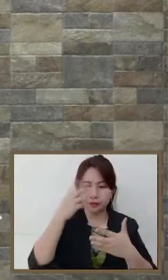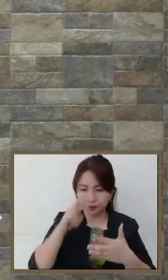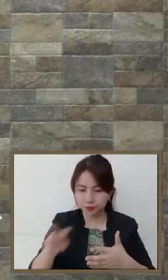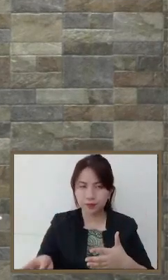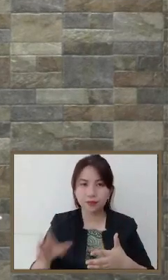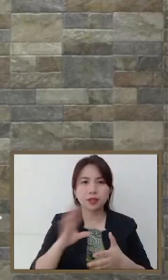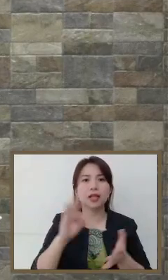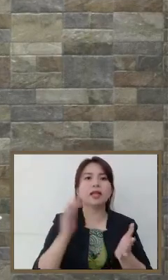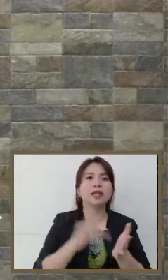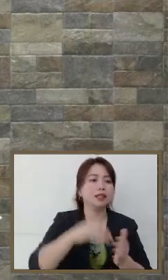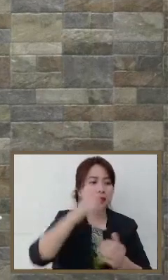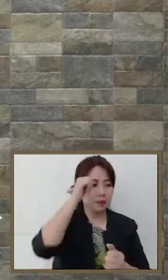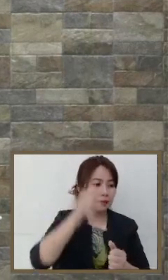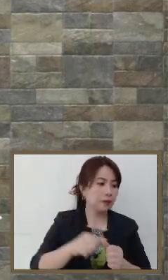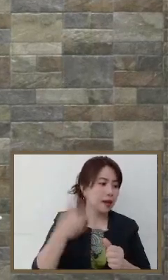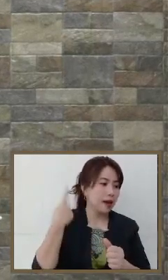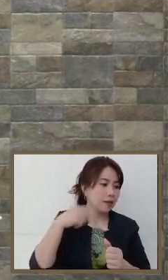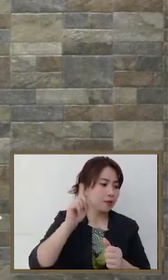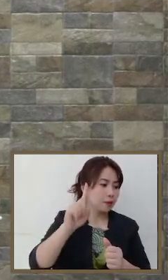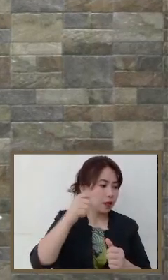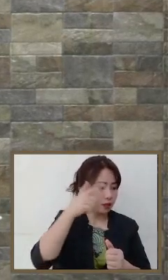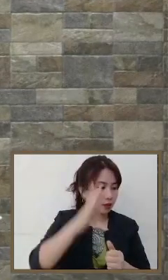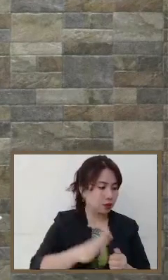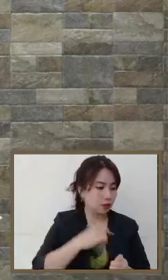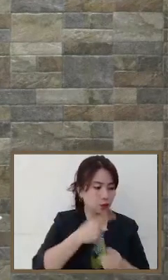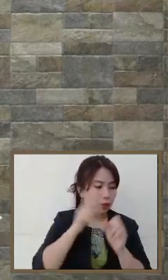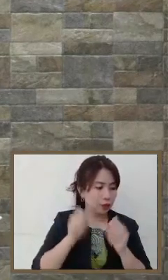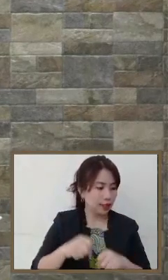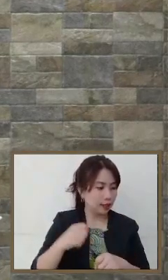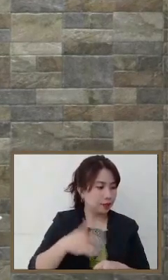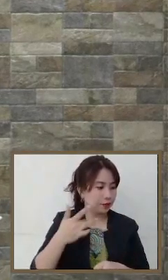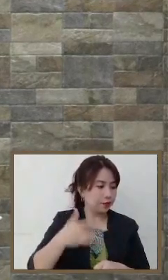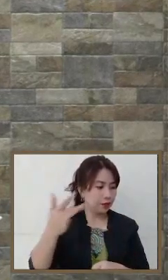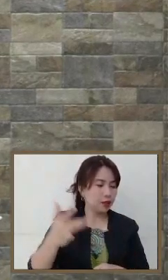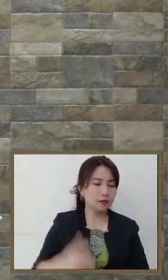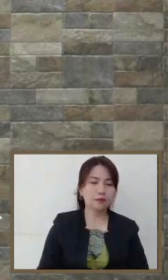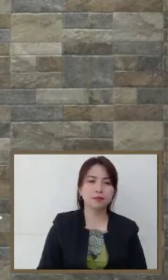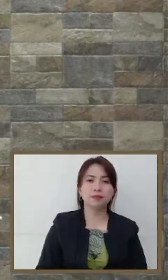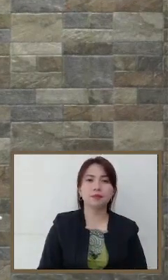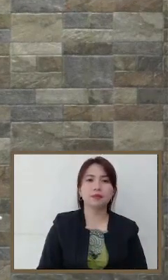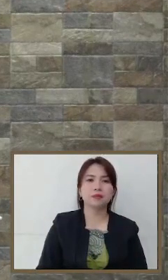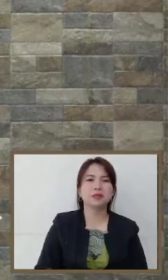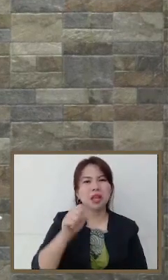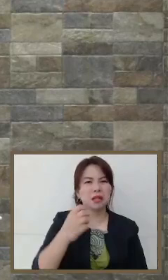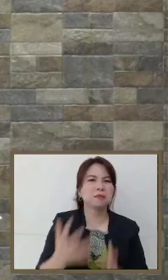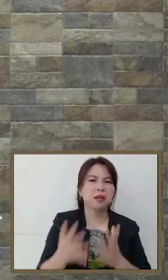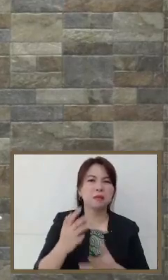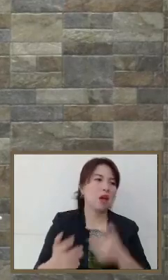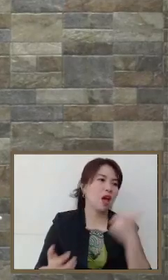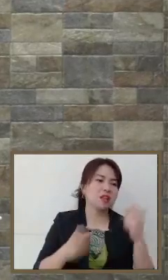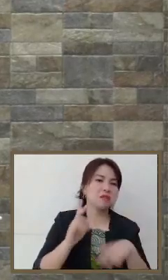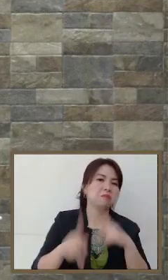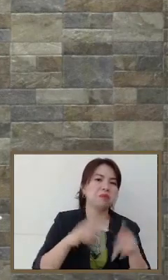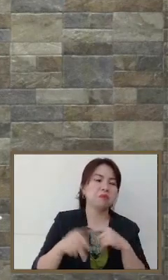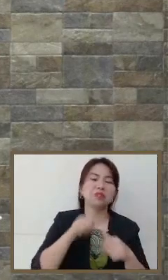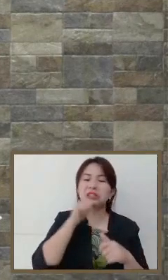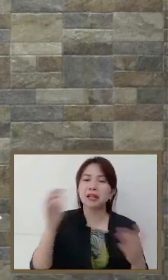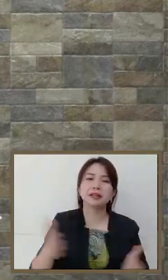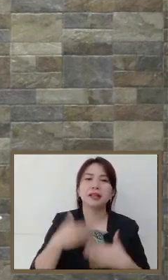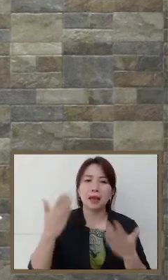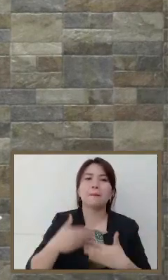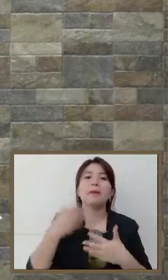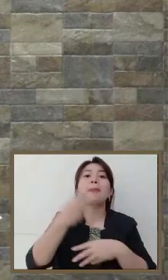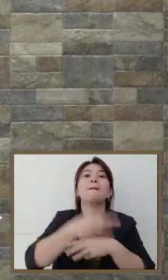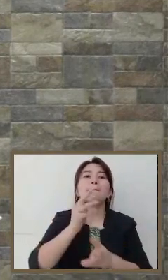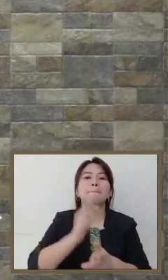Diyos na nakakaramdam Amen Di bali ng hindi masaya ang ibang tao masaya lang ang diyos Di bali ng